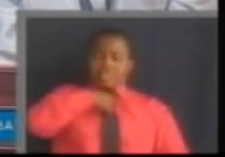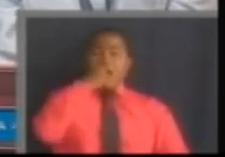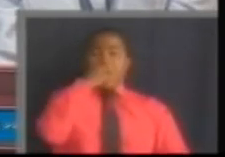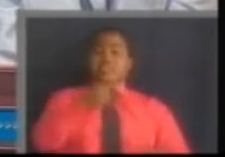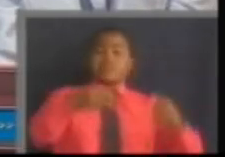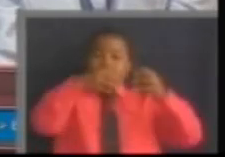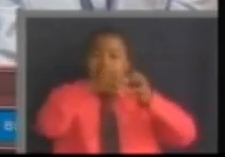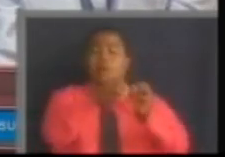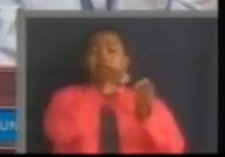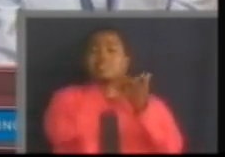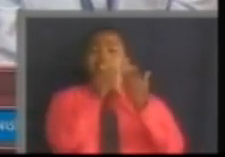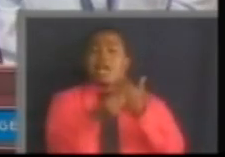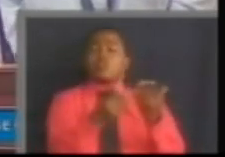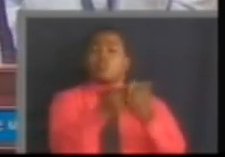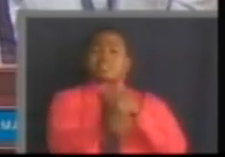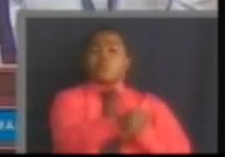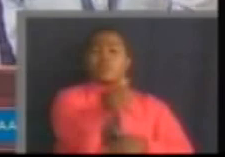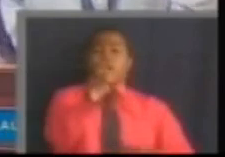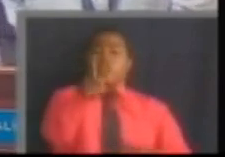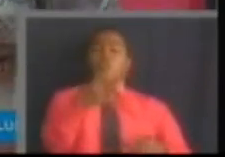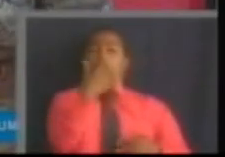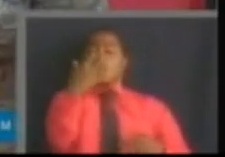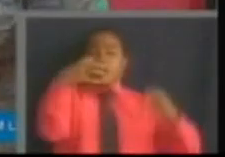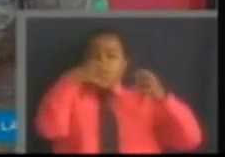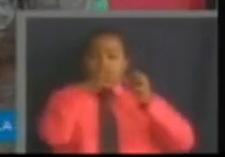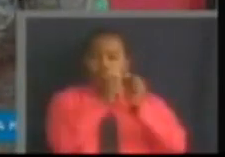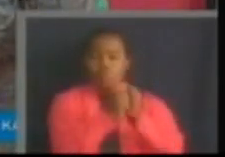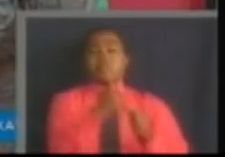kwa sababu yeye yuko namba 10 na mimi ndio mwenyekiti wake.